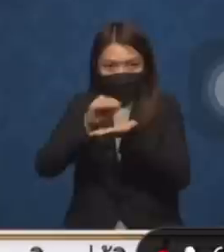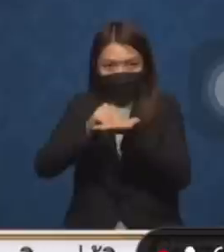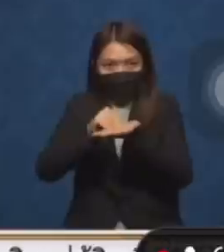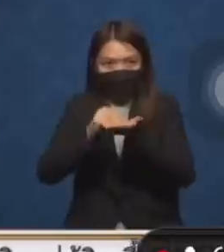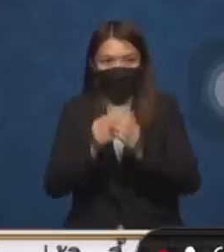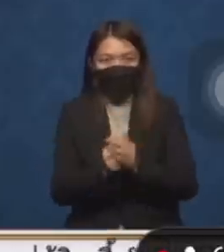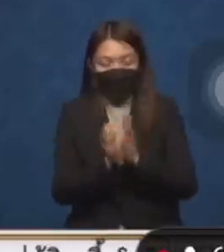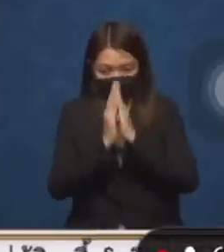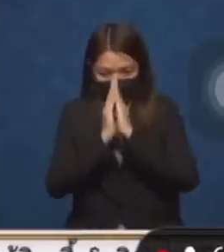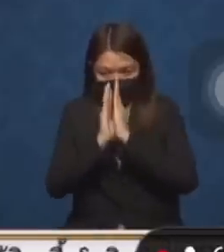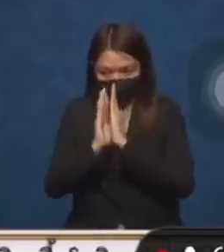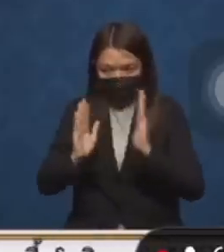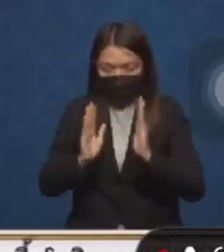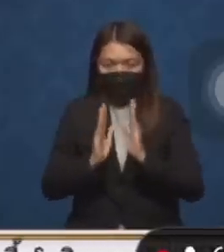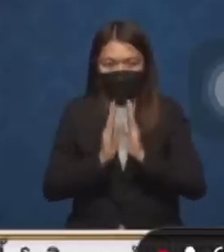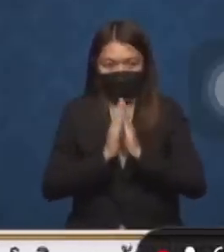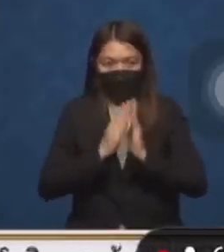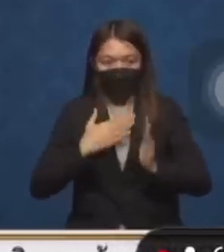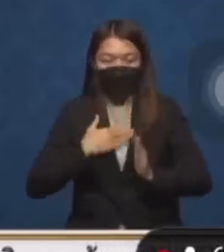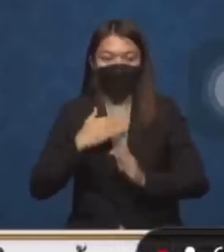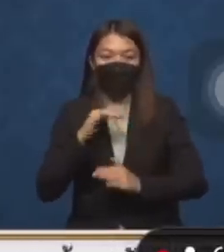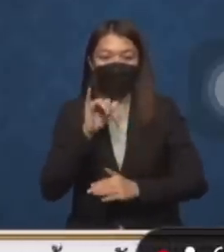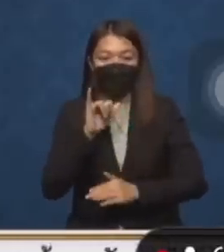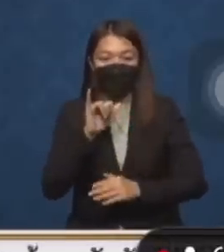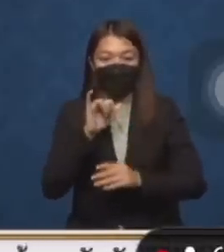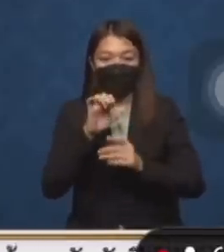ชุม ครับ